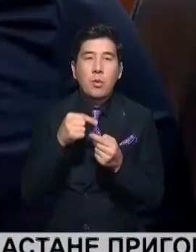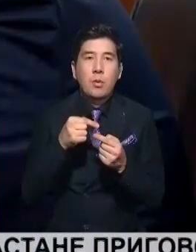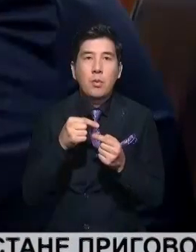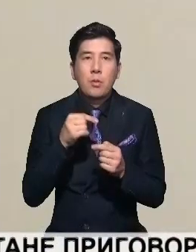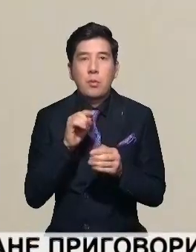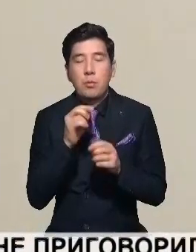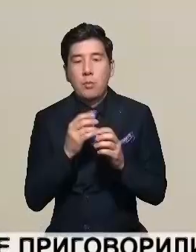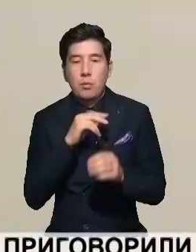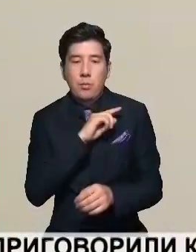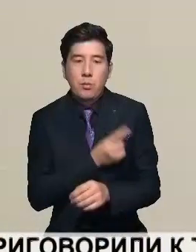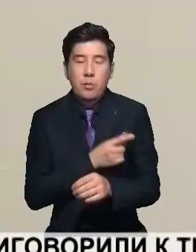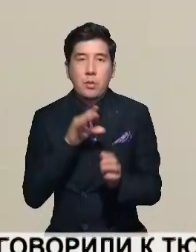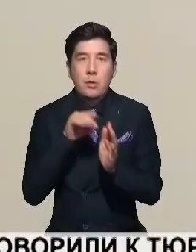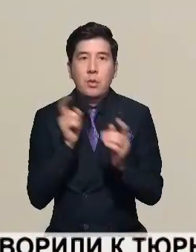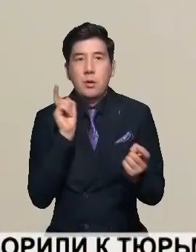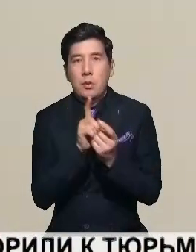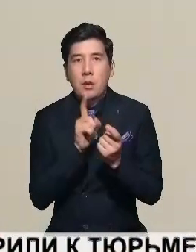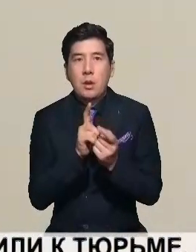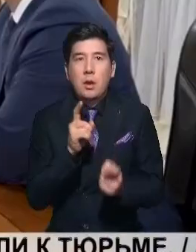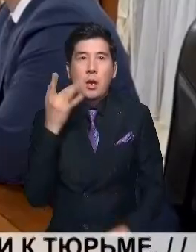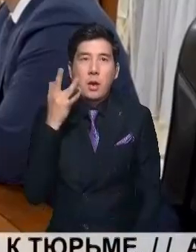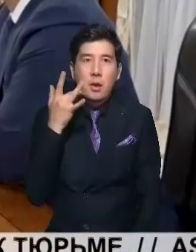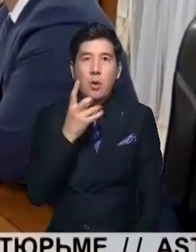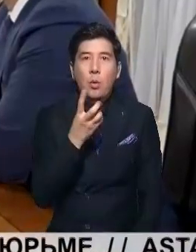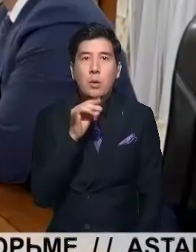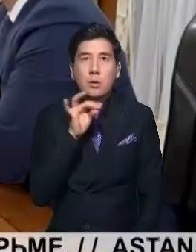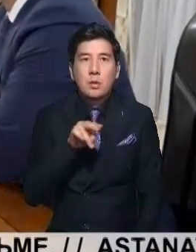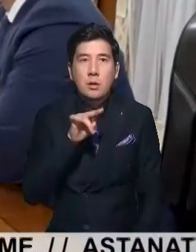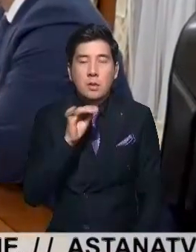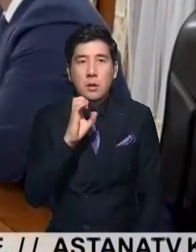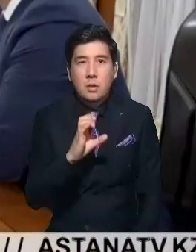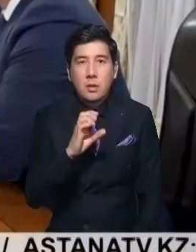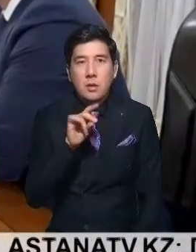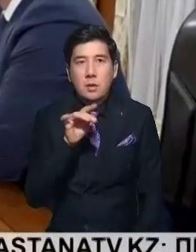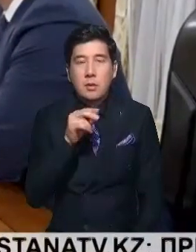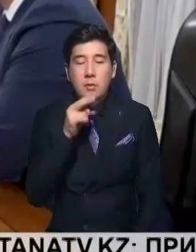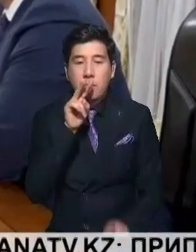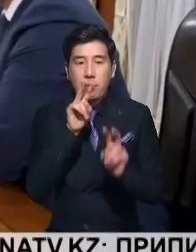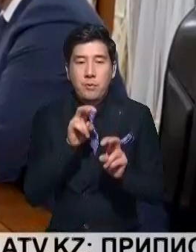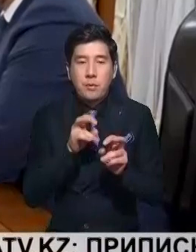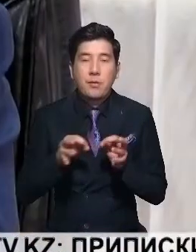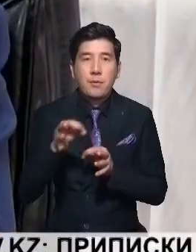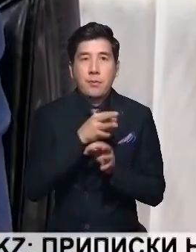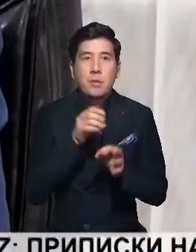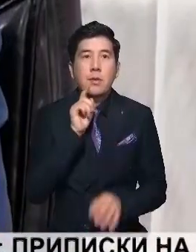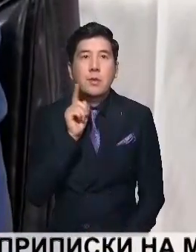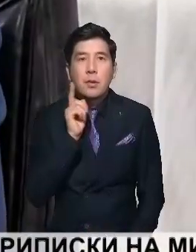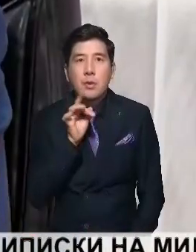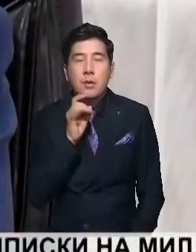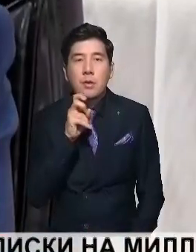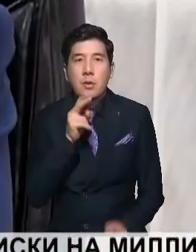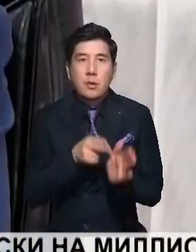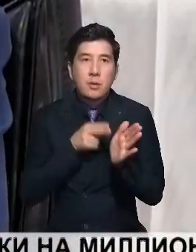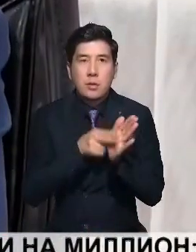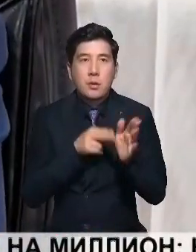мощностей. В ходе встречи с президентом американской WABTEC Рафаэлем Сантаной были рассмотрены вопросы внедрения зеленых технологий в железнодорожную